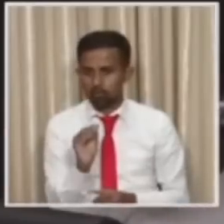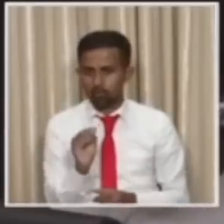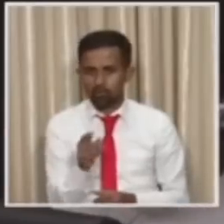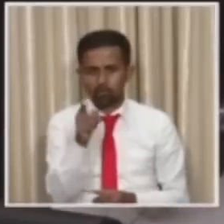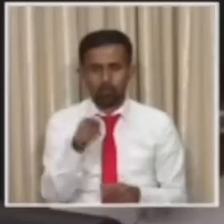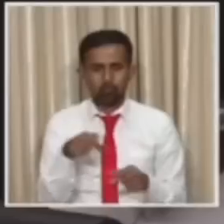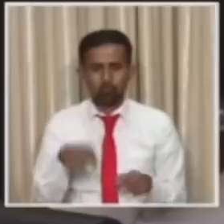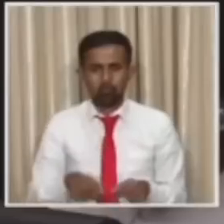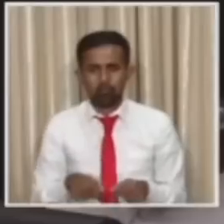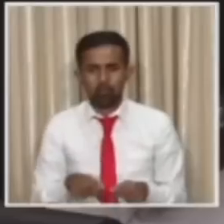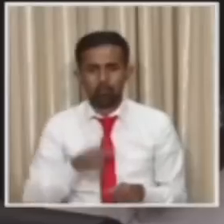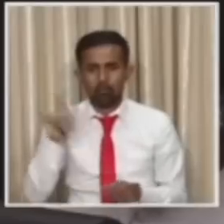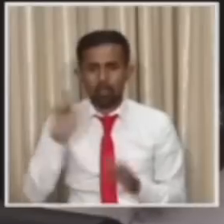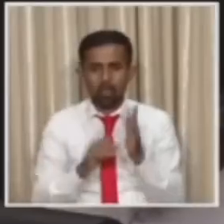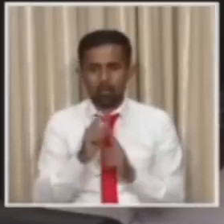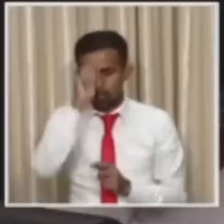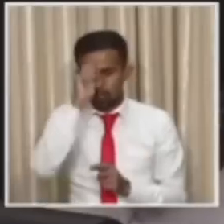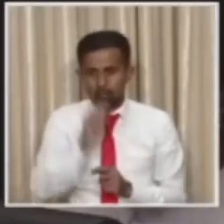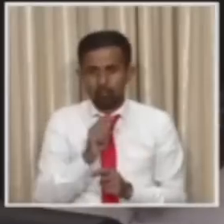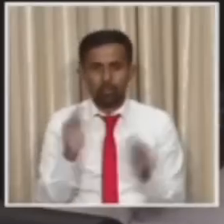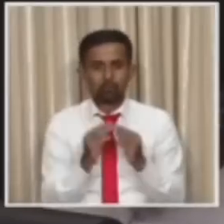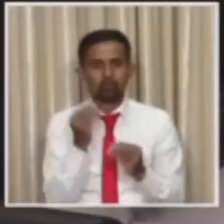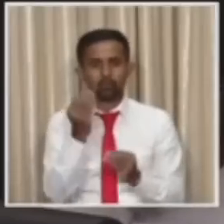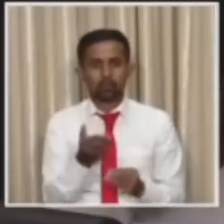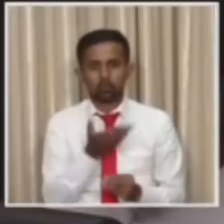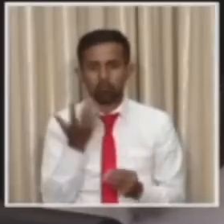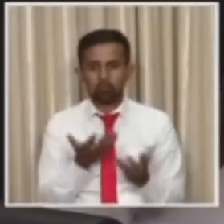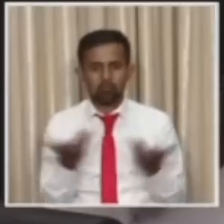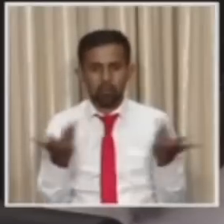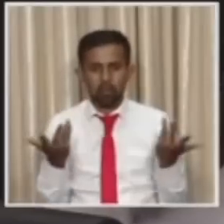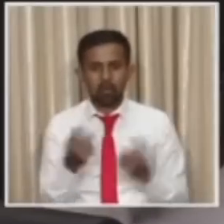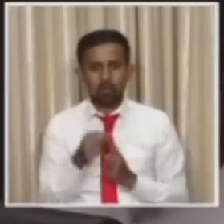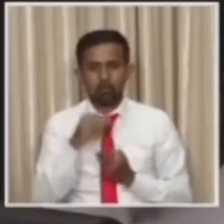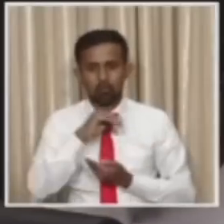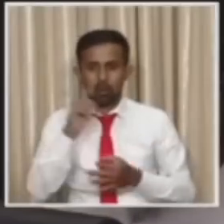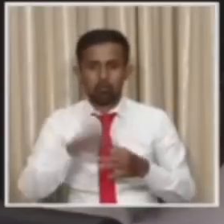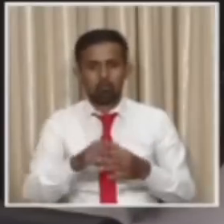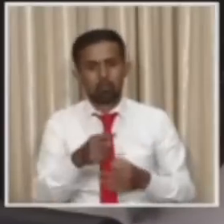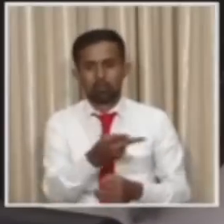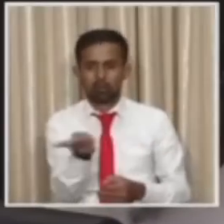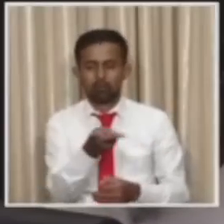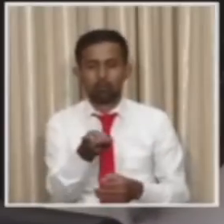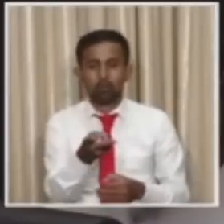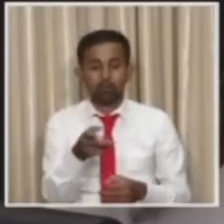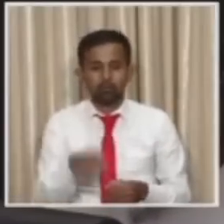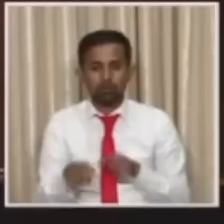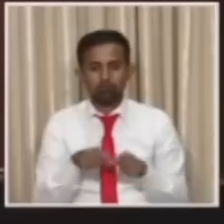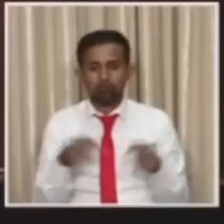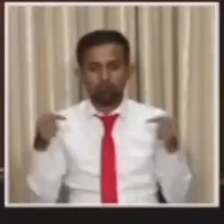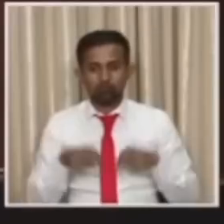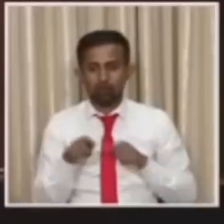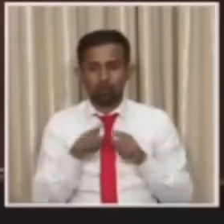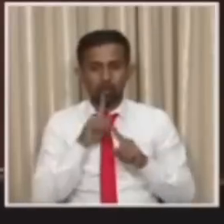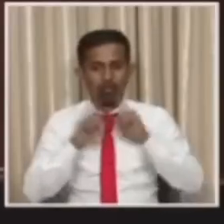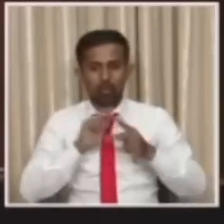minister can't allocate houses to anybody in this country. You have a personal grudge with honorable foreign minister but it is not the forum to talk about it. අර එතුමා මේ සම්බන්ධයෙන්